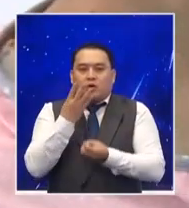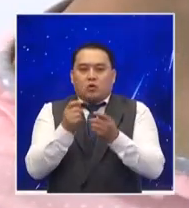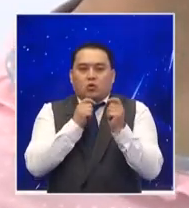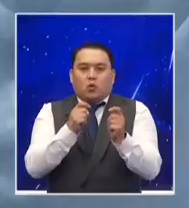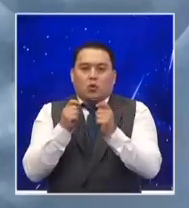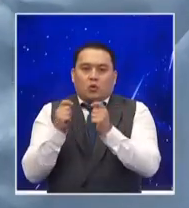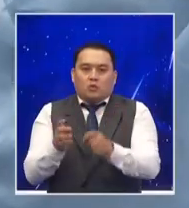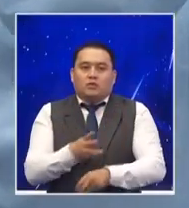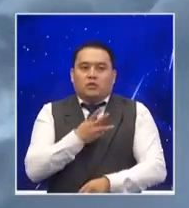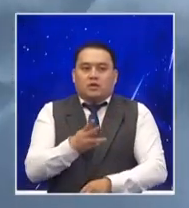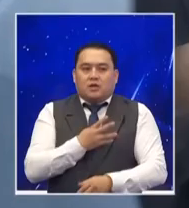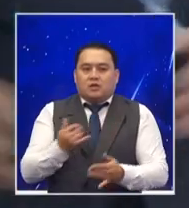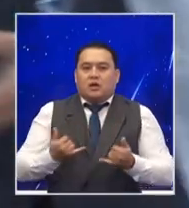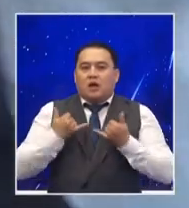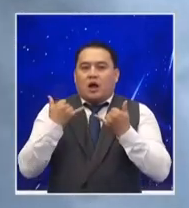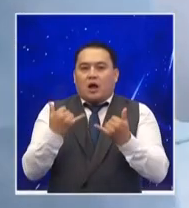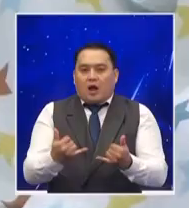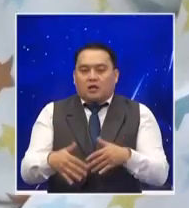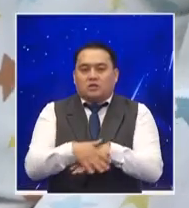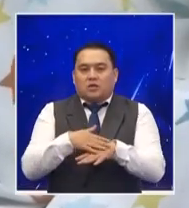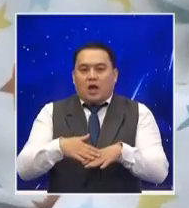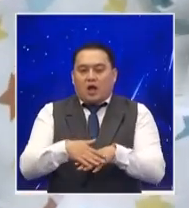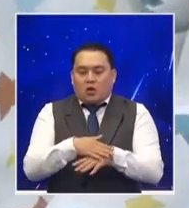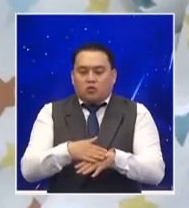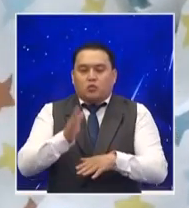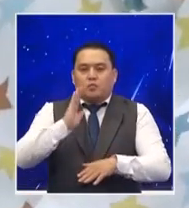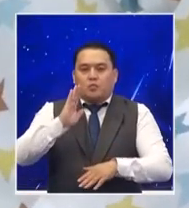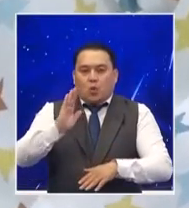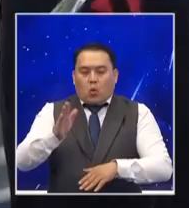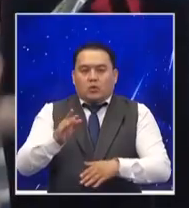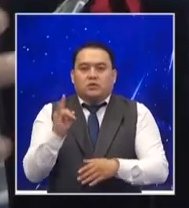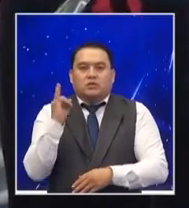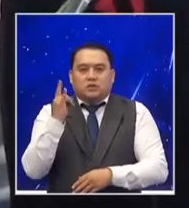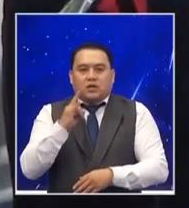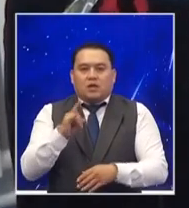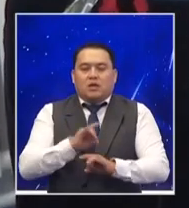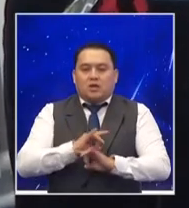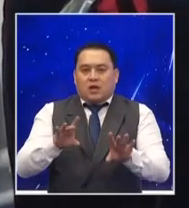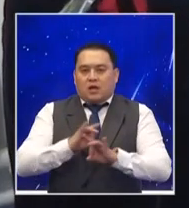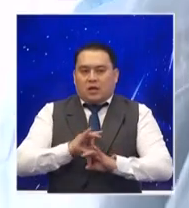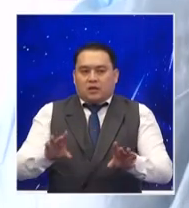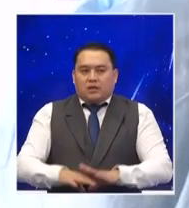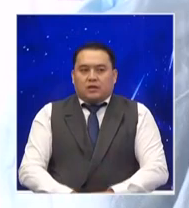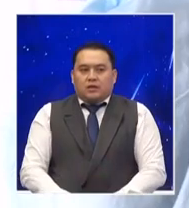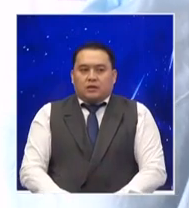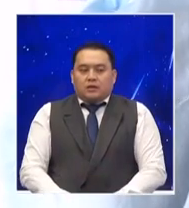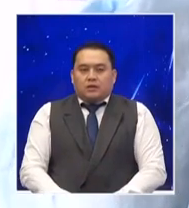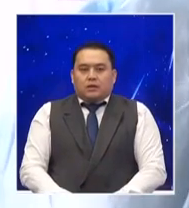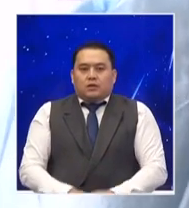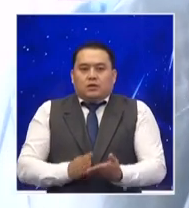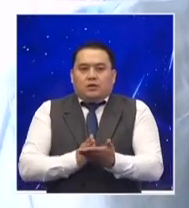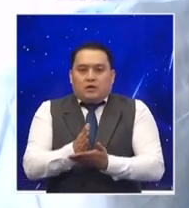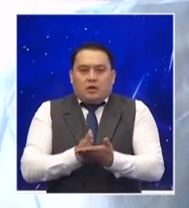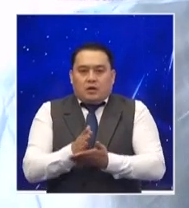берді, ізгі тілегін арнады. Тұғырлы тәуелсіздіктің ертеңі осы сәбилер екеніне тоқталды. Ішкі саясат басқармасы